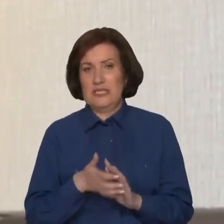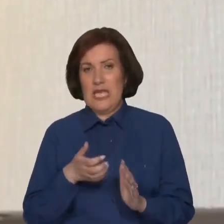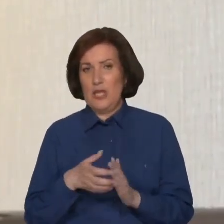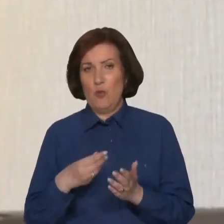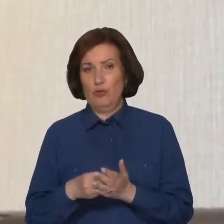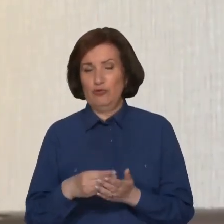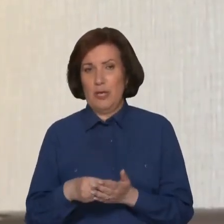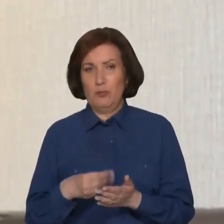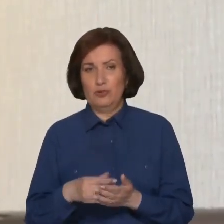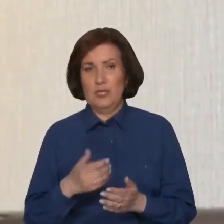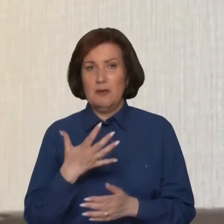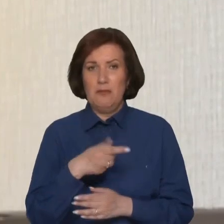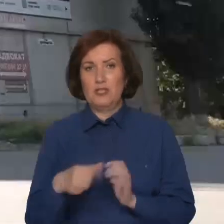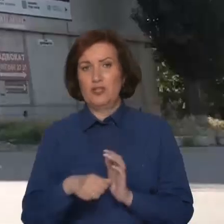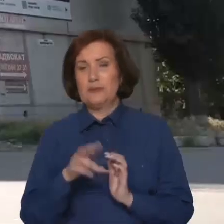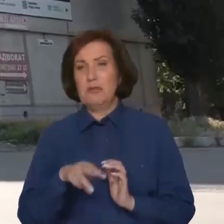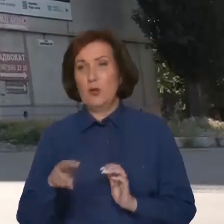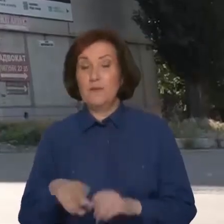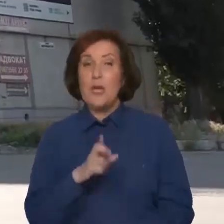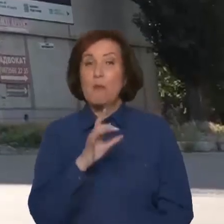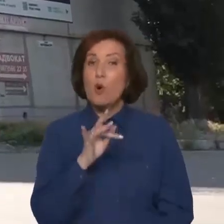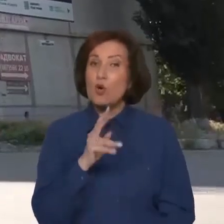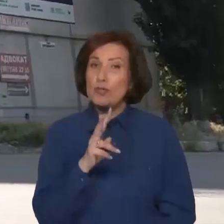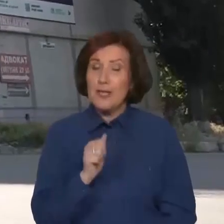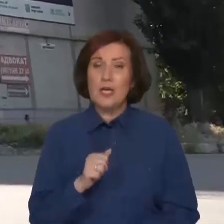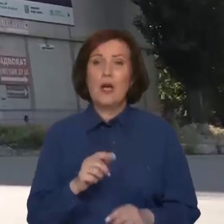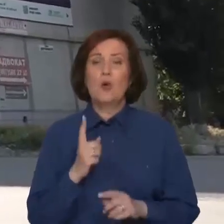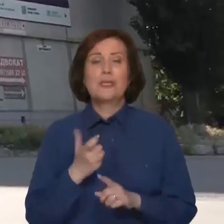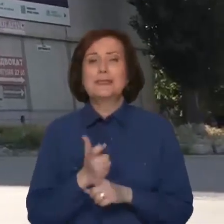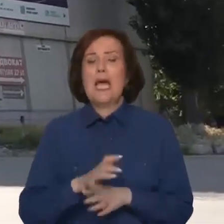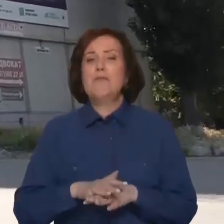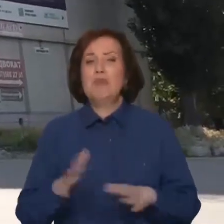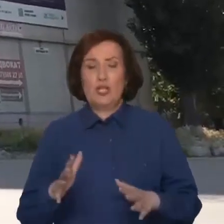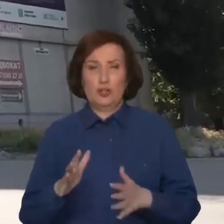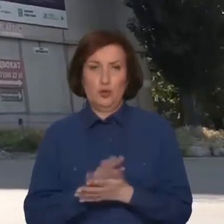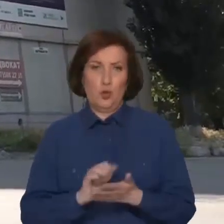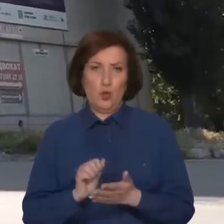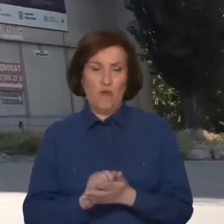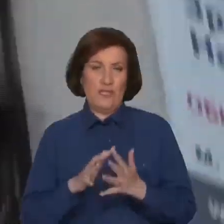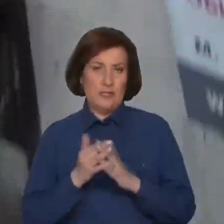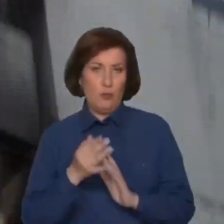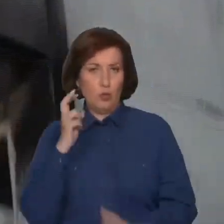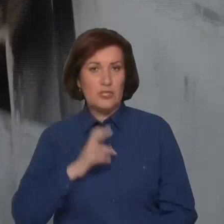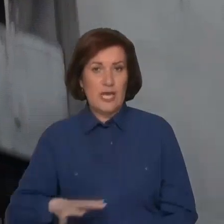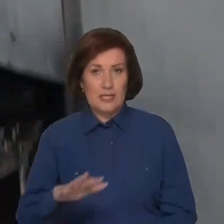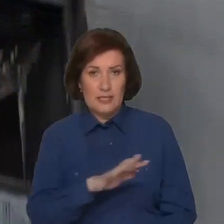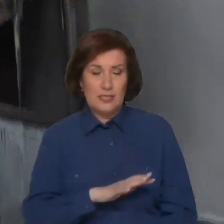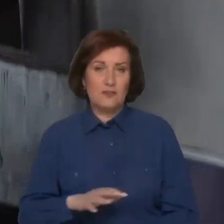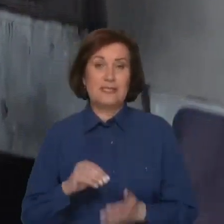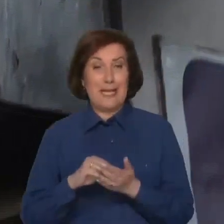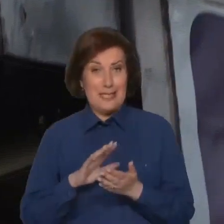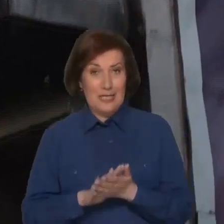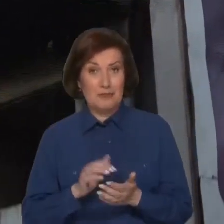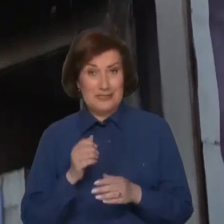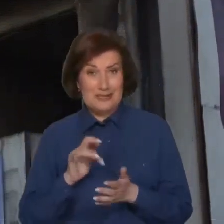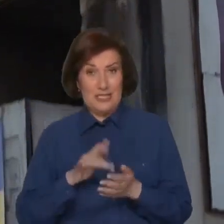недополучаємо до бюджету від 5 до 6 мільйонів. Бородянка – один з найбільш зруйнованих населених пунктів на Київщині. За даними ДСНС області,